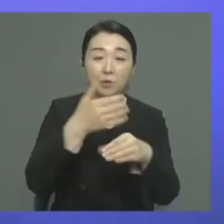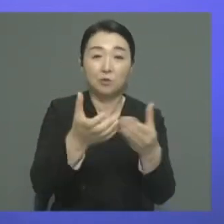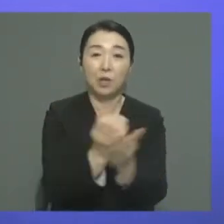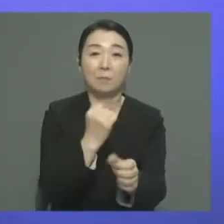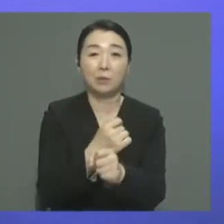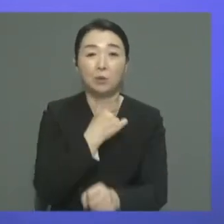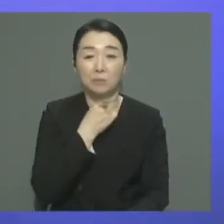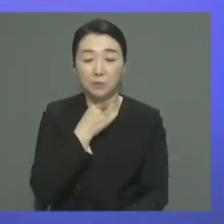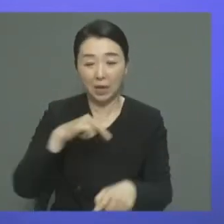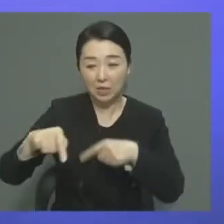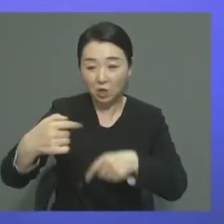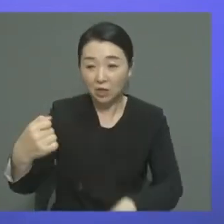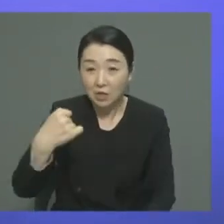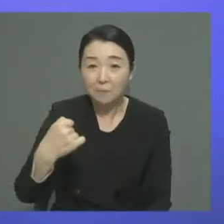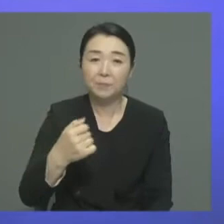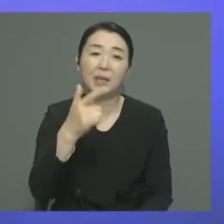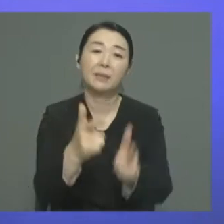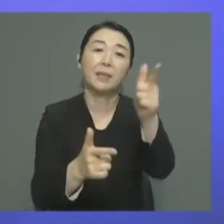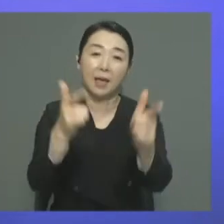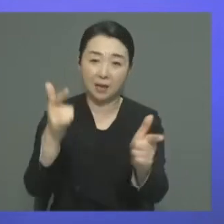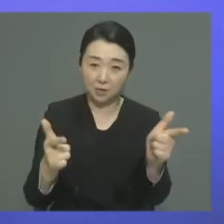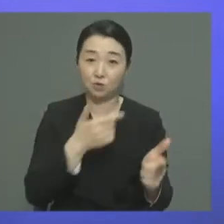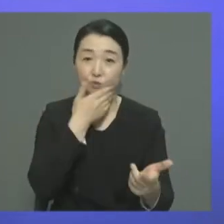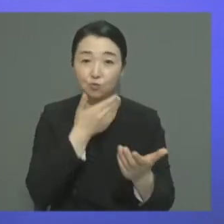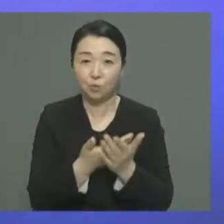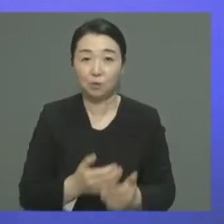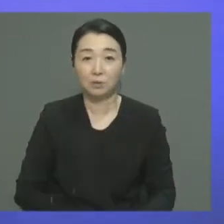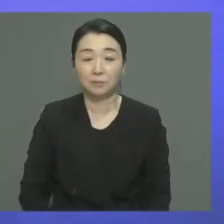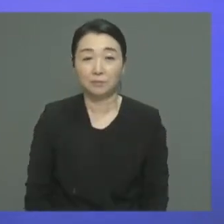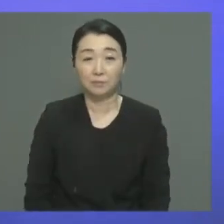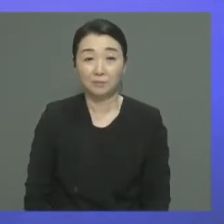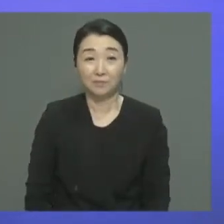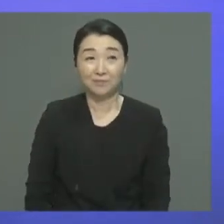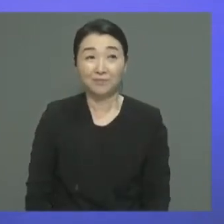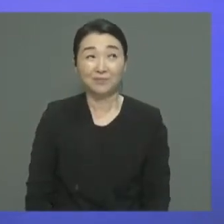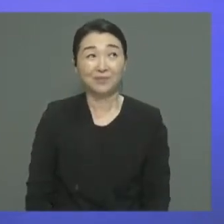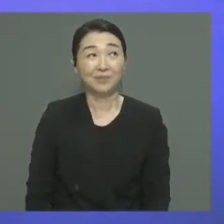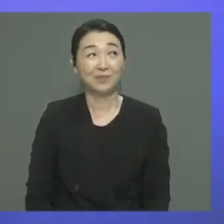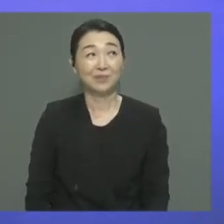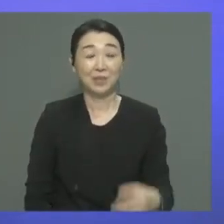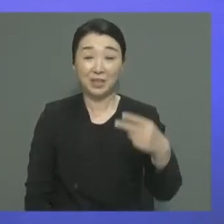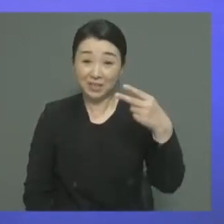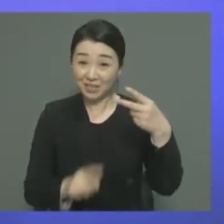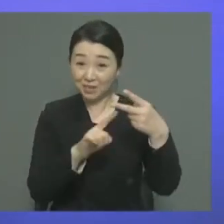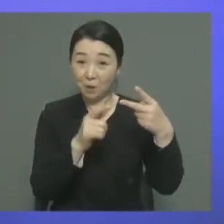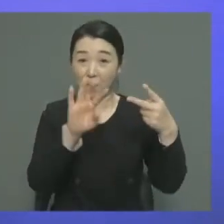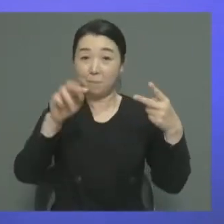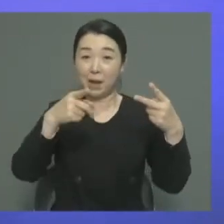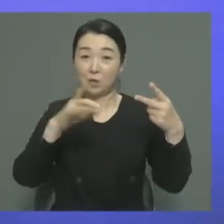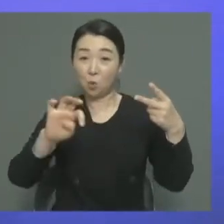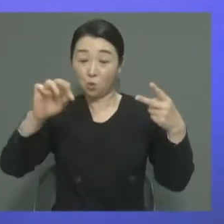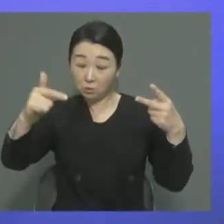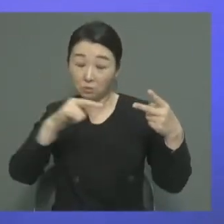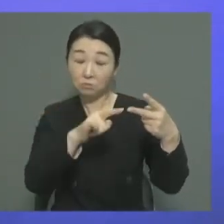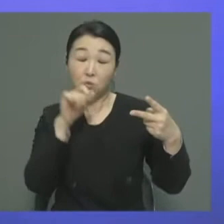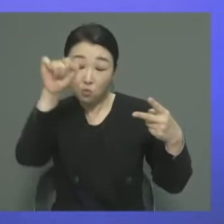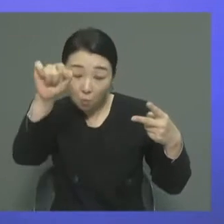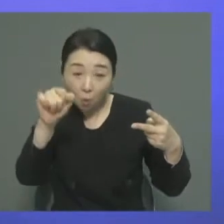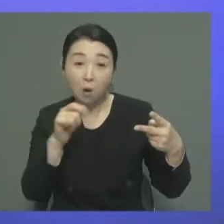해임은 다양성의 서 나옵니다 우리의 박영진 오고 얼마든지 자기가 말할 수 있습니다